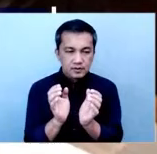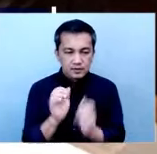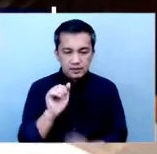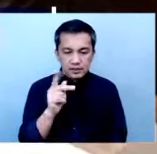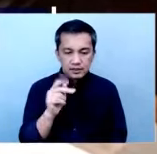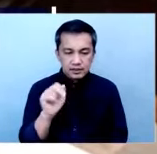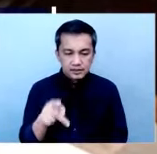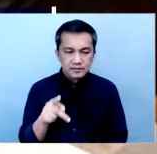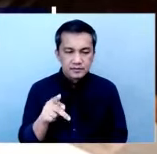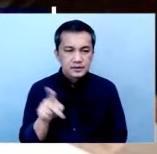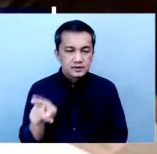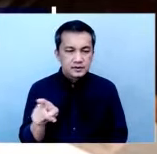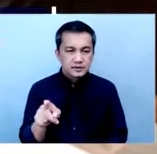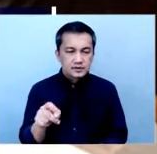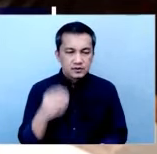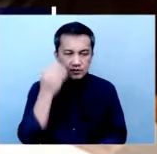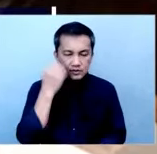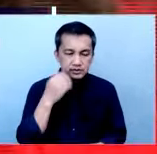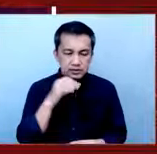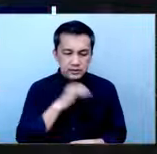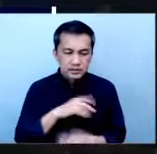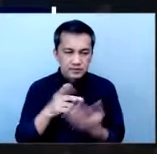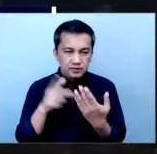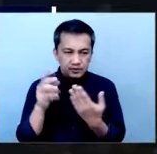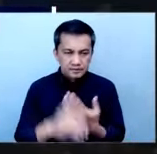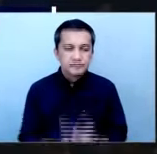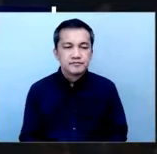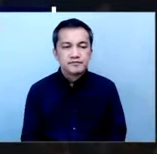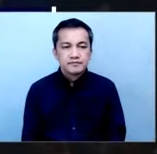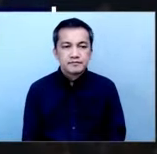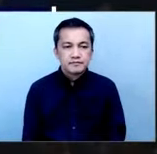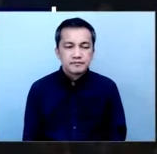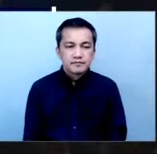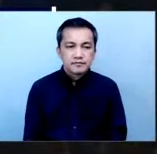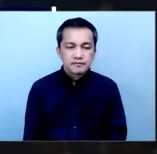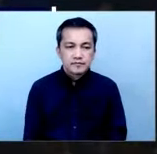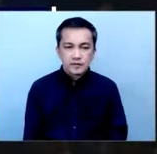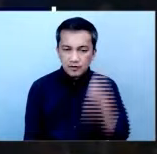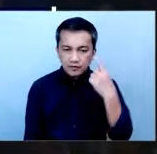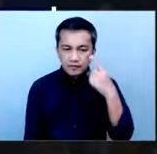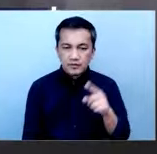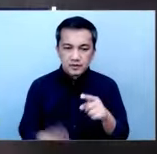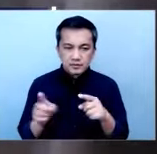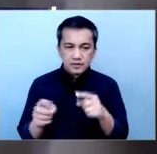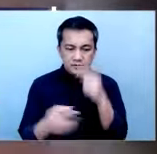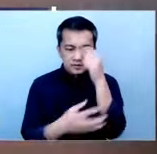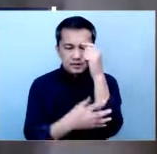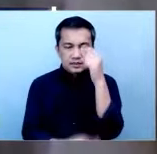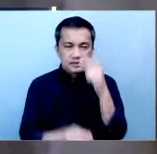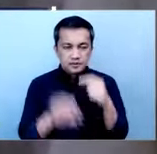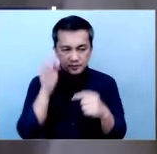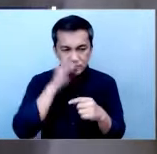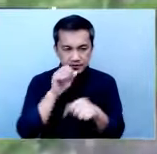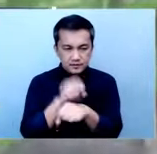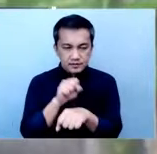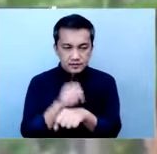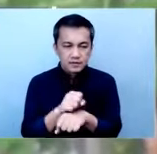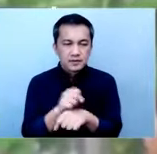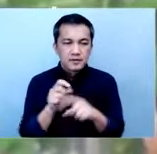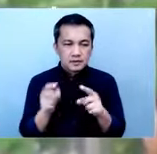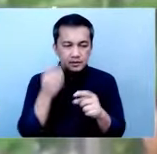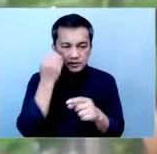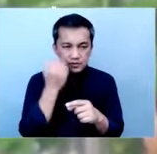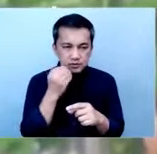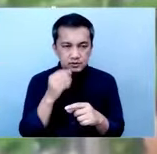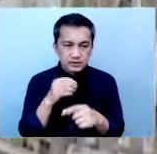AKAP o Ayuda sa Kapos ang Kita Program. Para ito sa mga mahihirap na Pilipinong nagtatrabaho pero kulang